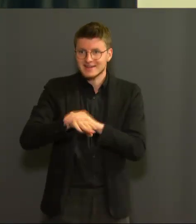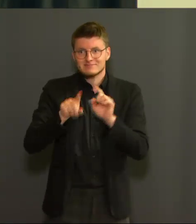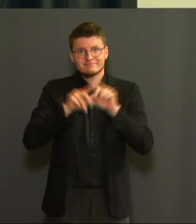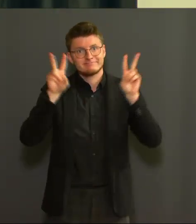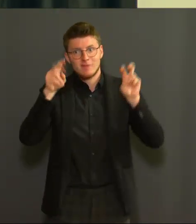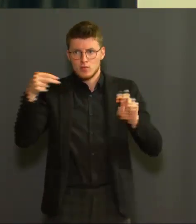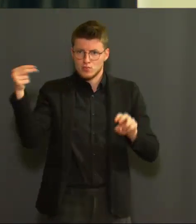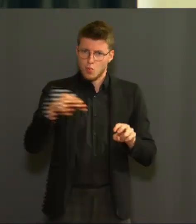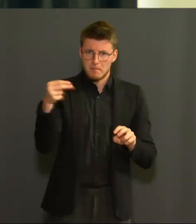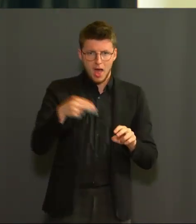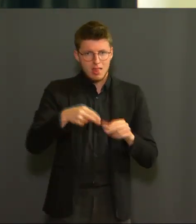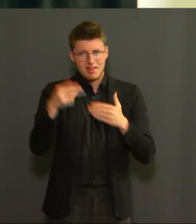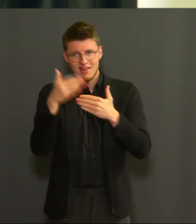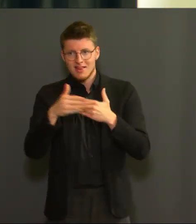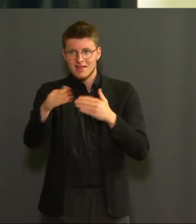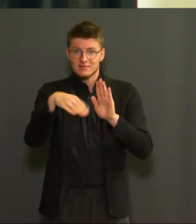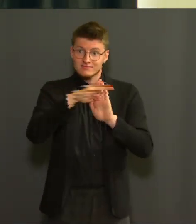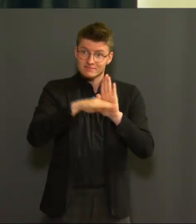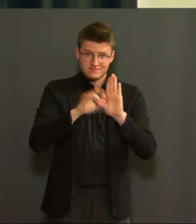genieten van onze herwonnen vrijheid.